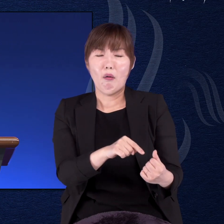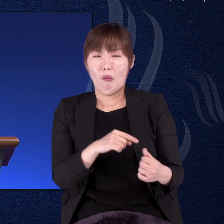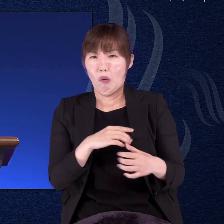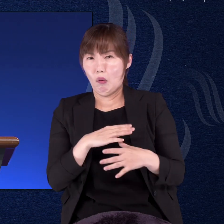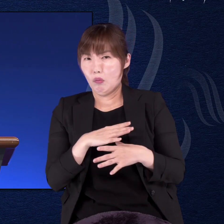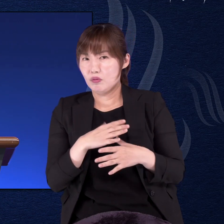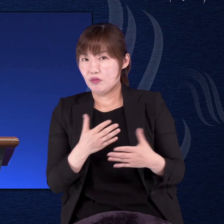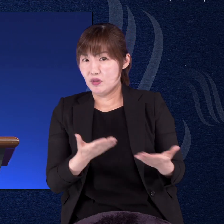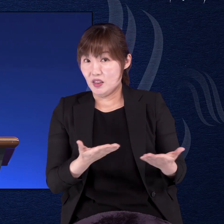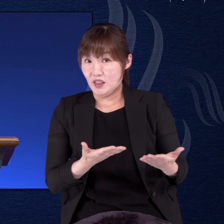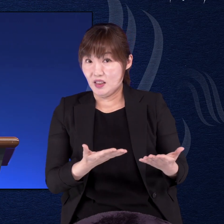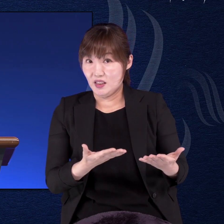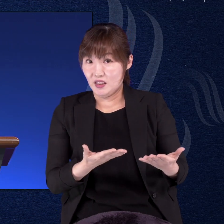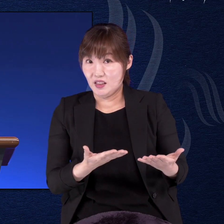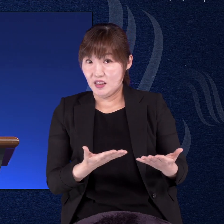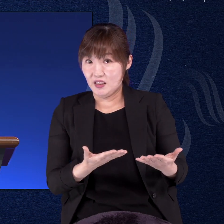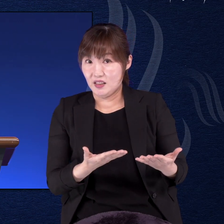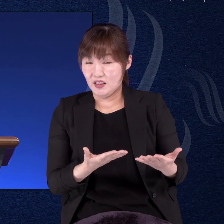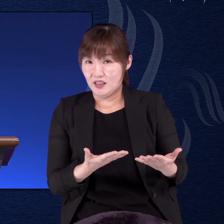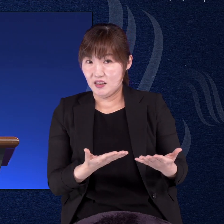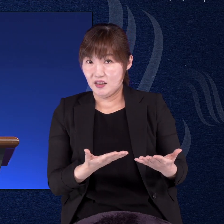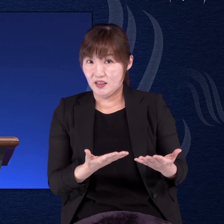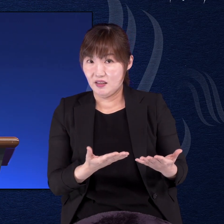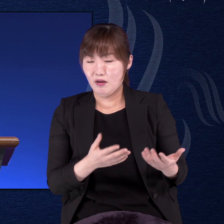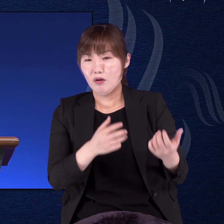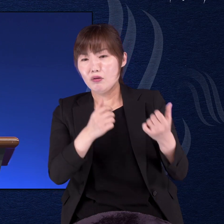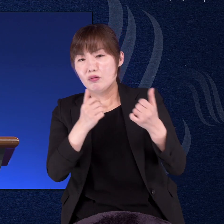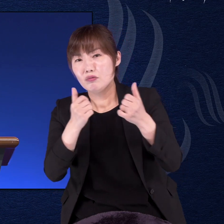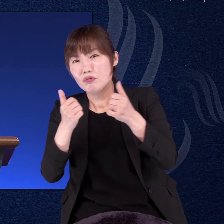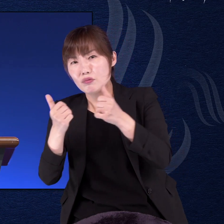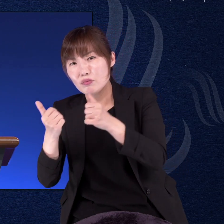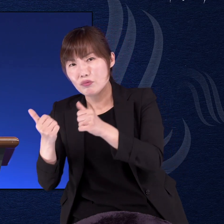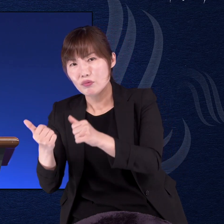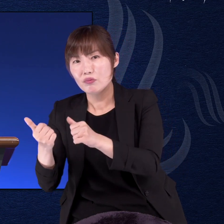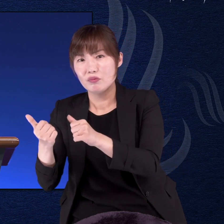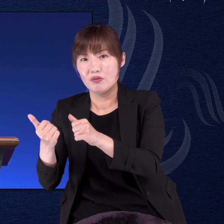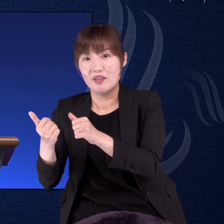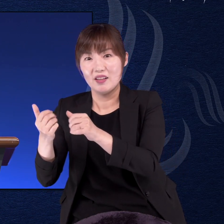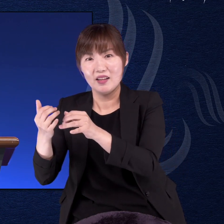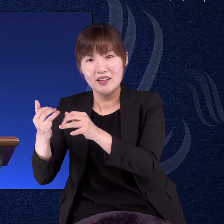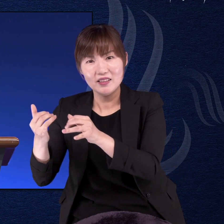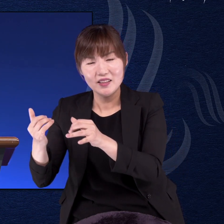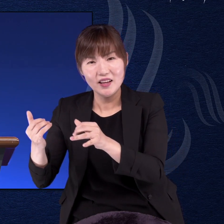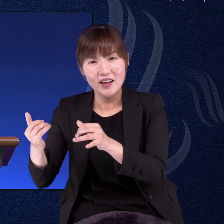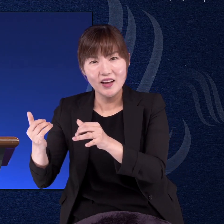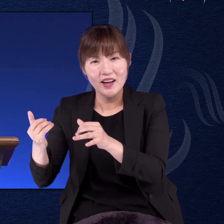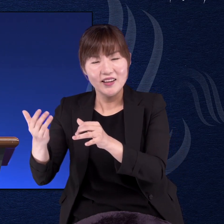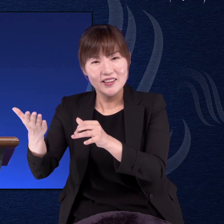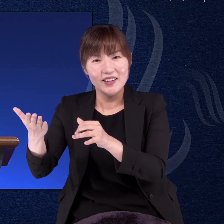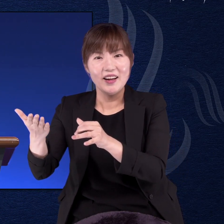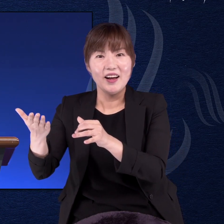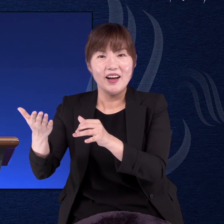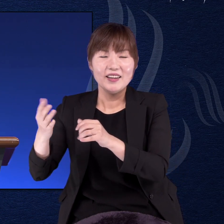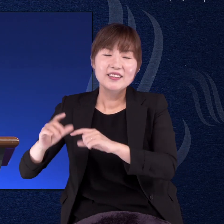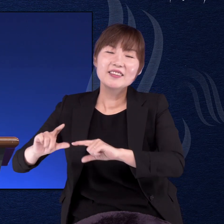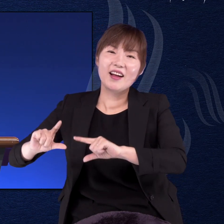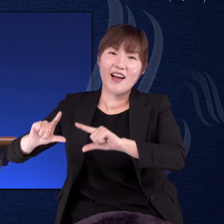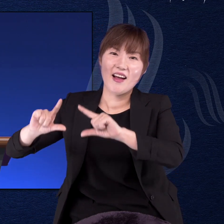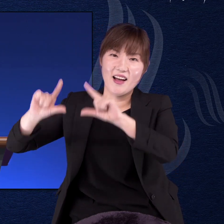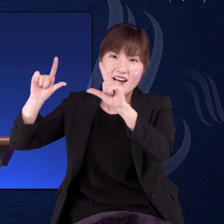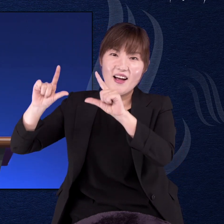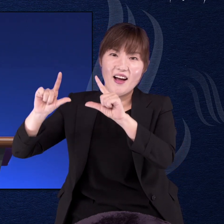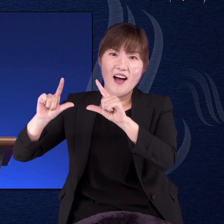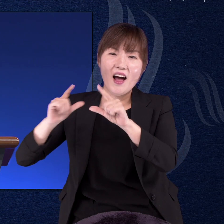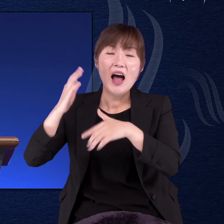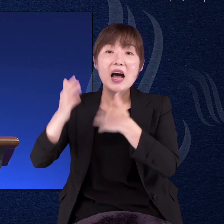그때 하나님 앞에 가서 하나님, 저 그래도 하나님 뜻대로 살다 왔어요. 그렇게 노력하다 왔어요. 우리가